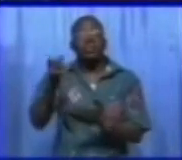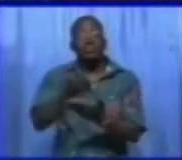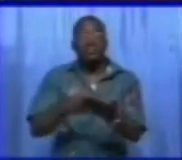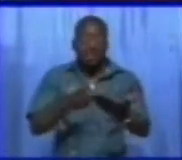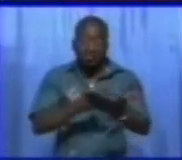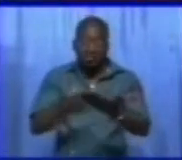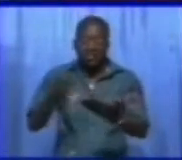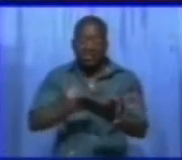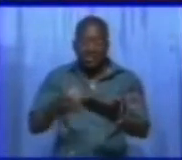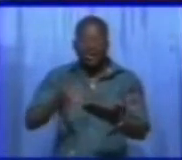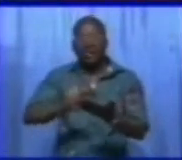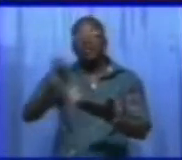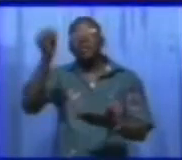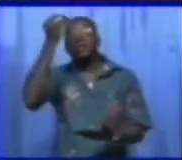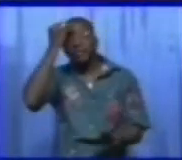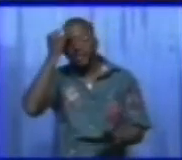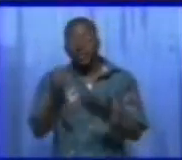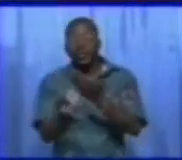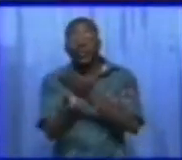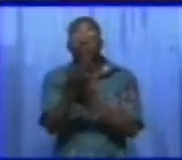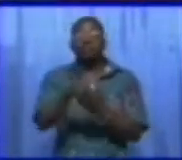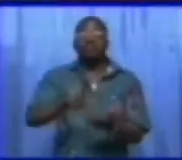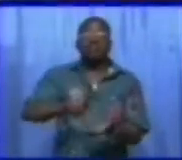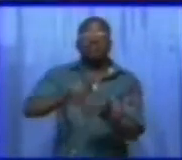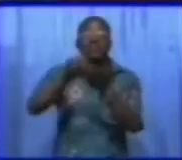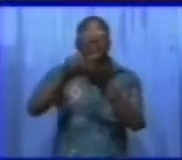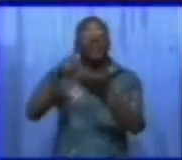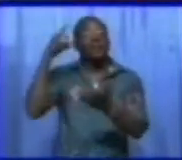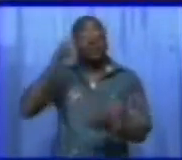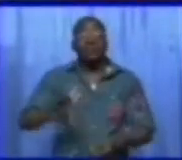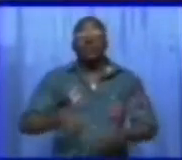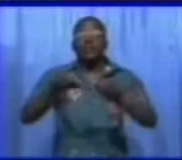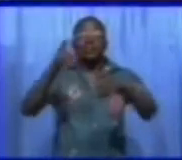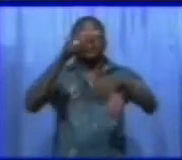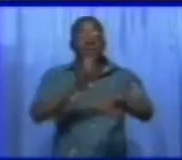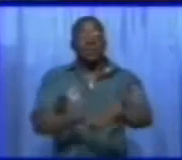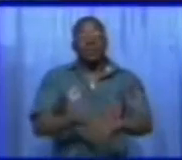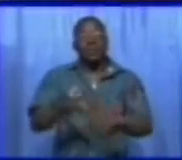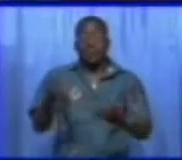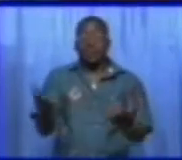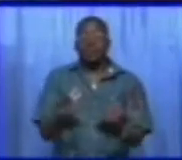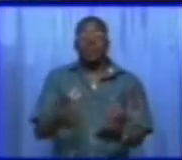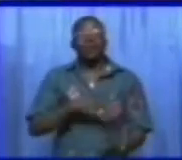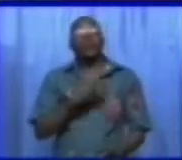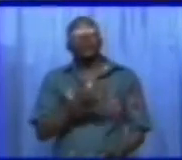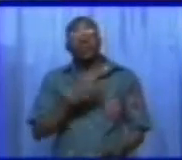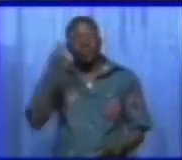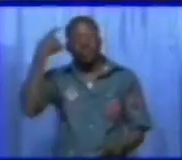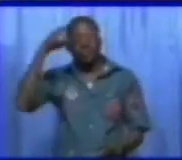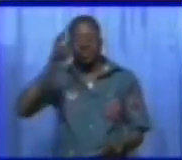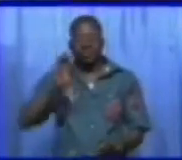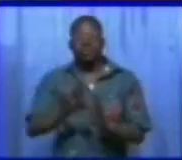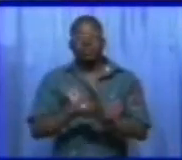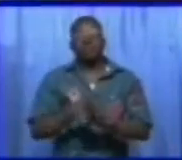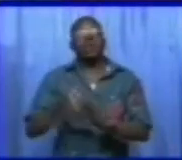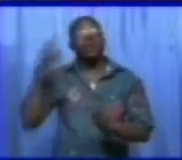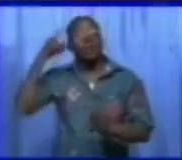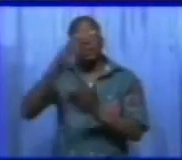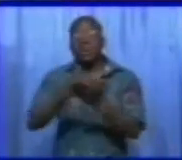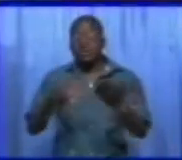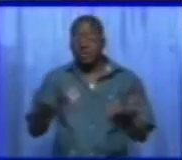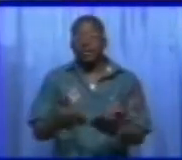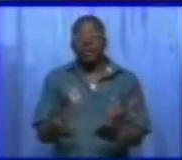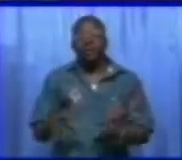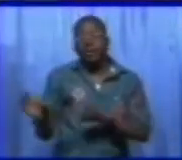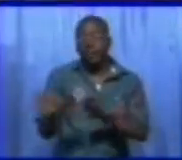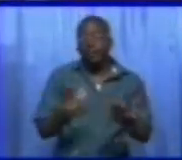journal officiel le matin en se levant et qui consacre son temps à ça, heureusement, car il n'y aurait plus d'entreprise à partir de là. Donc on lui fait